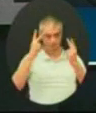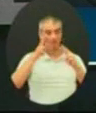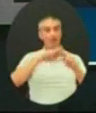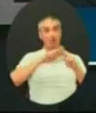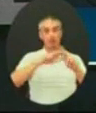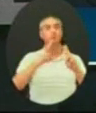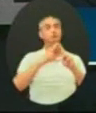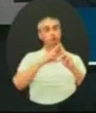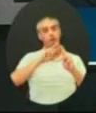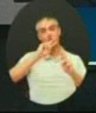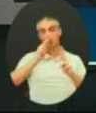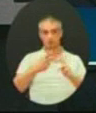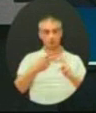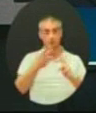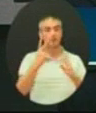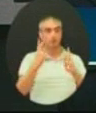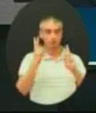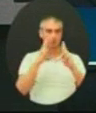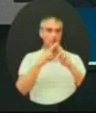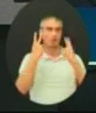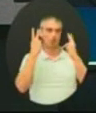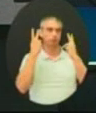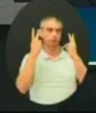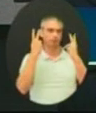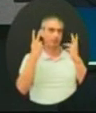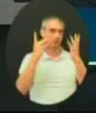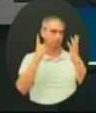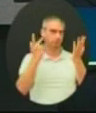חשובה לו פחות, דעת מה, אולי אפילו יותר במקרה הזה, כי